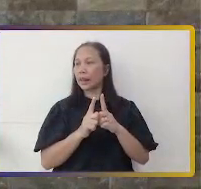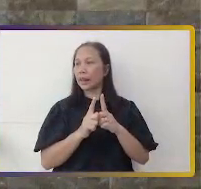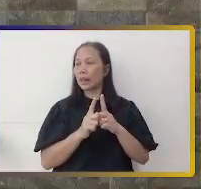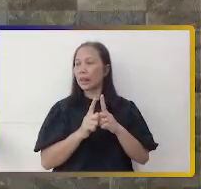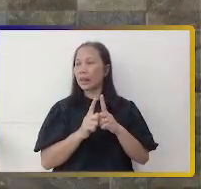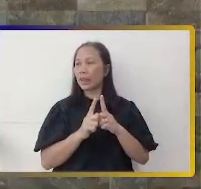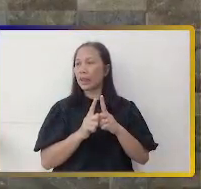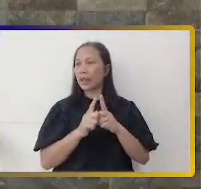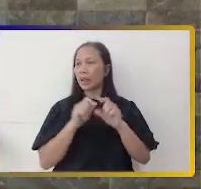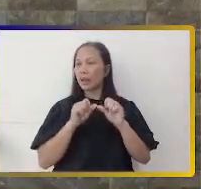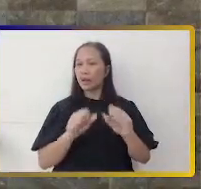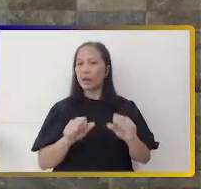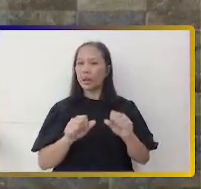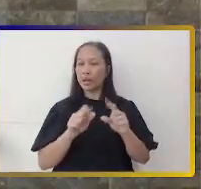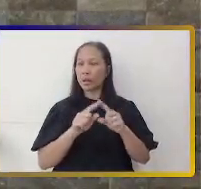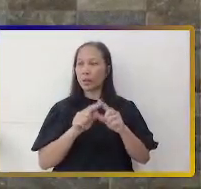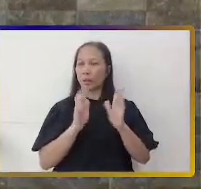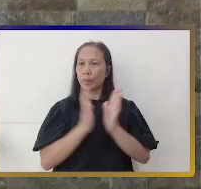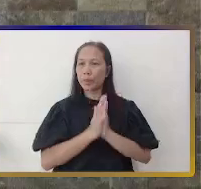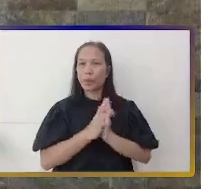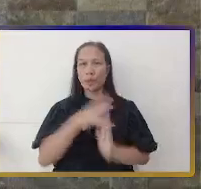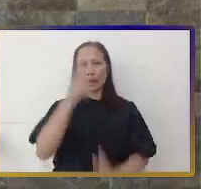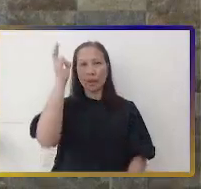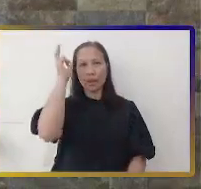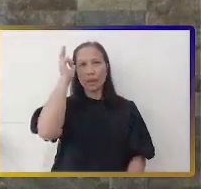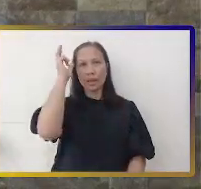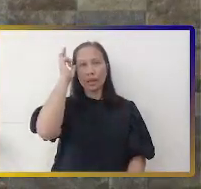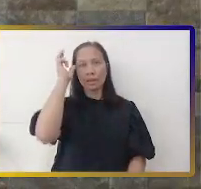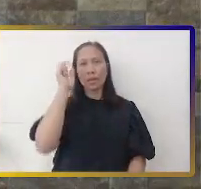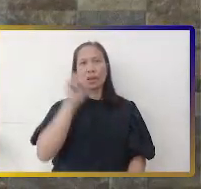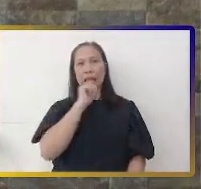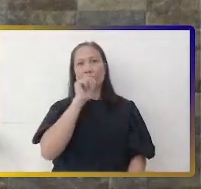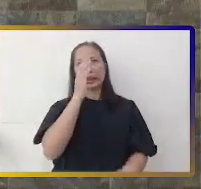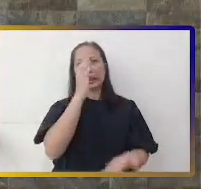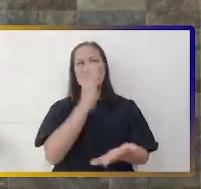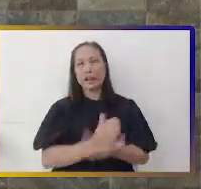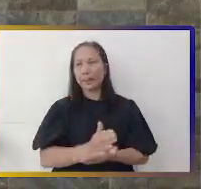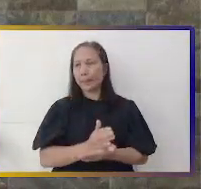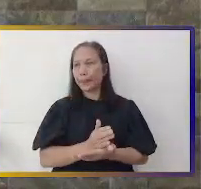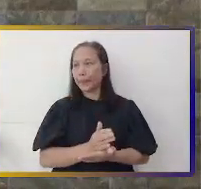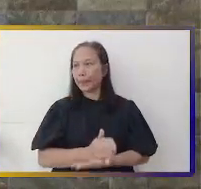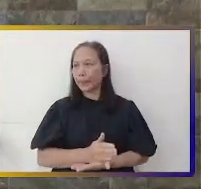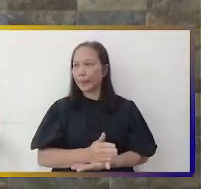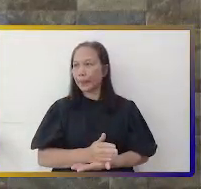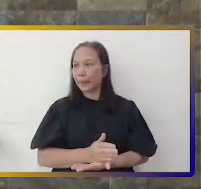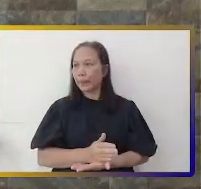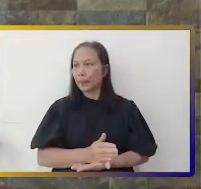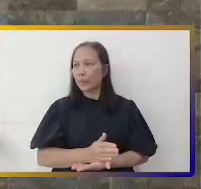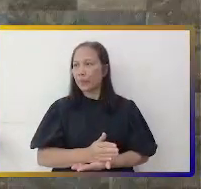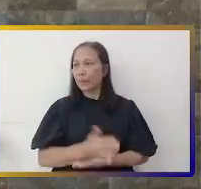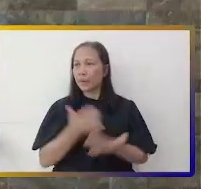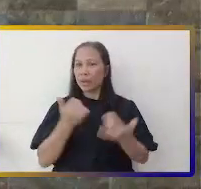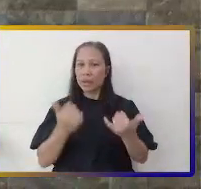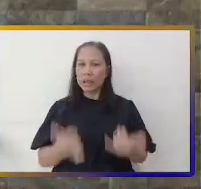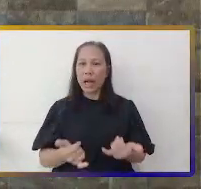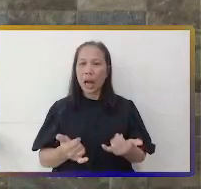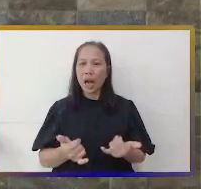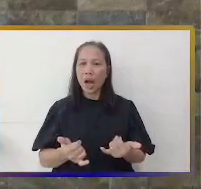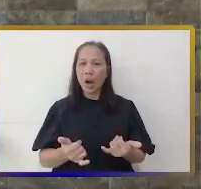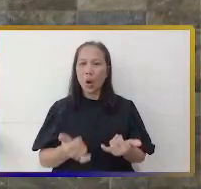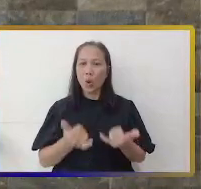nating panalangin kasi alam niyo po ang diyablo hindi talaga tumitigil Actually ngayon natin magkakaalaman kung maraming faithful na